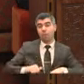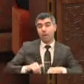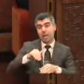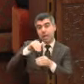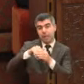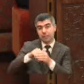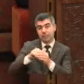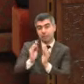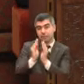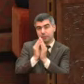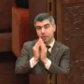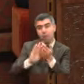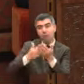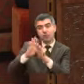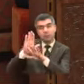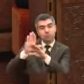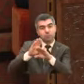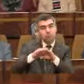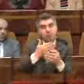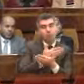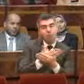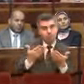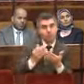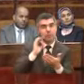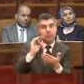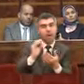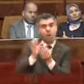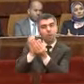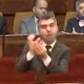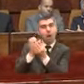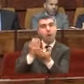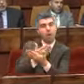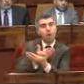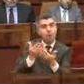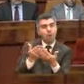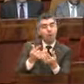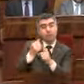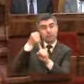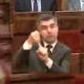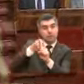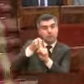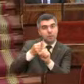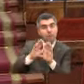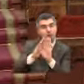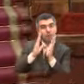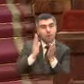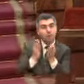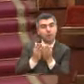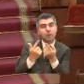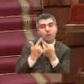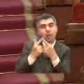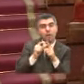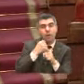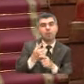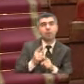جميع الفاعلين في القطاع وخاصة الفرقاء الاجتماعيين إلى بذل المزيد من الجهود لاستكمال تنزيل مخرجات المناظرة